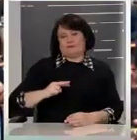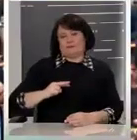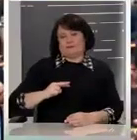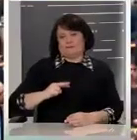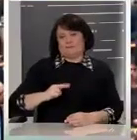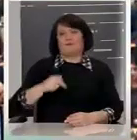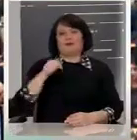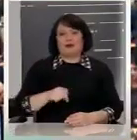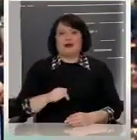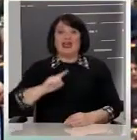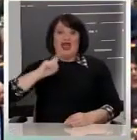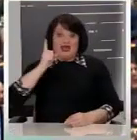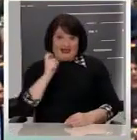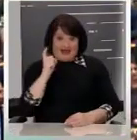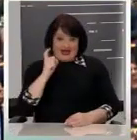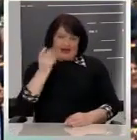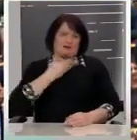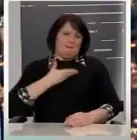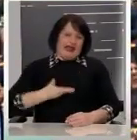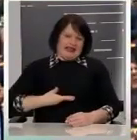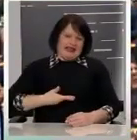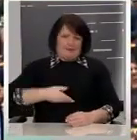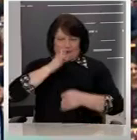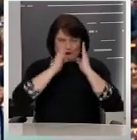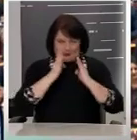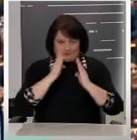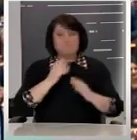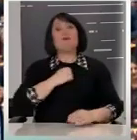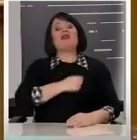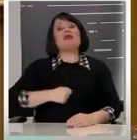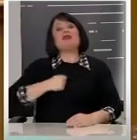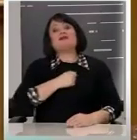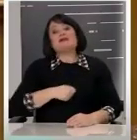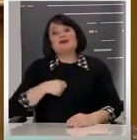Και έρχομαι στη δέκατη πληγή. Αλλά δυστυχώς,